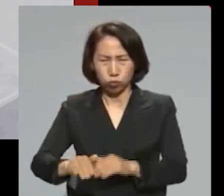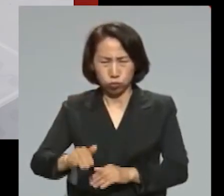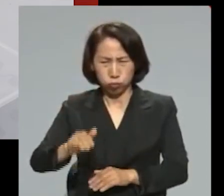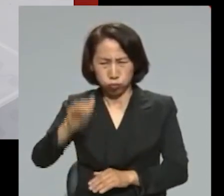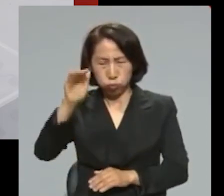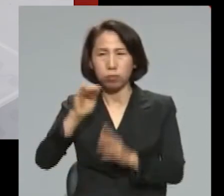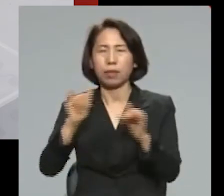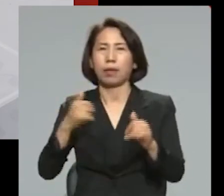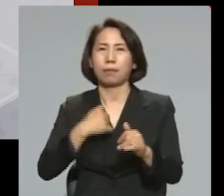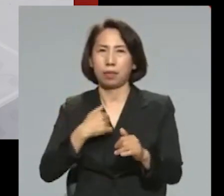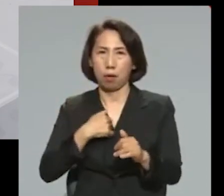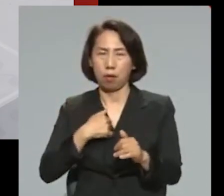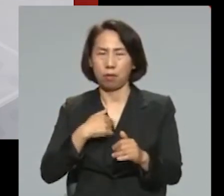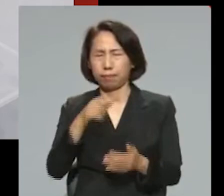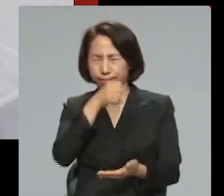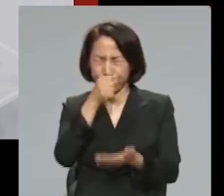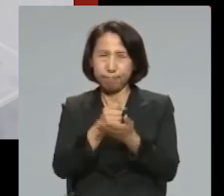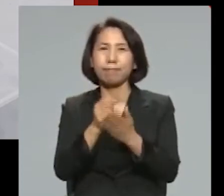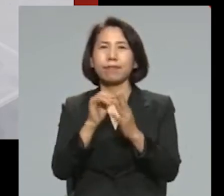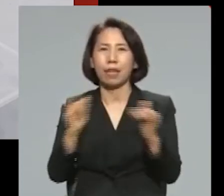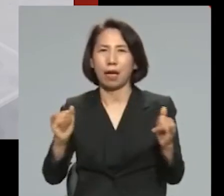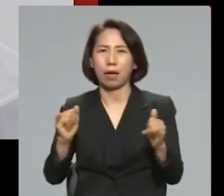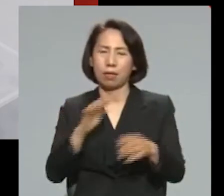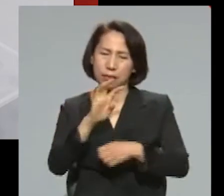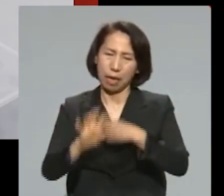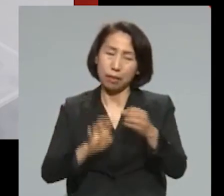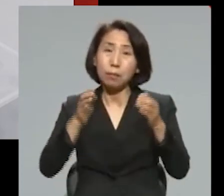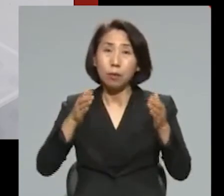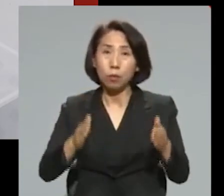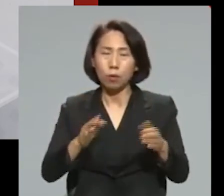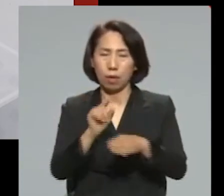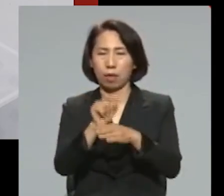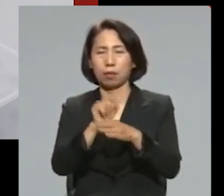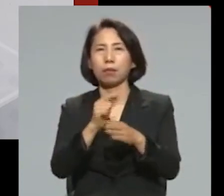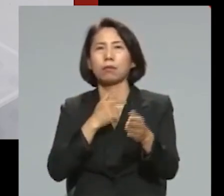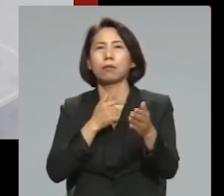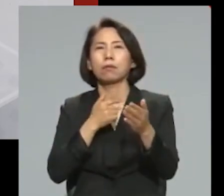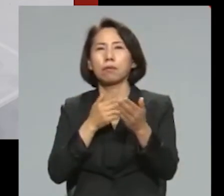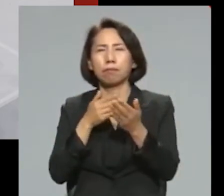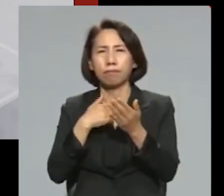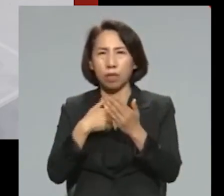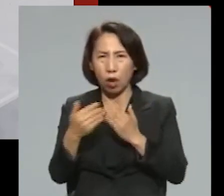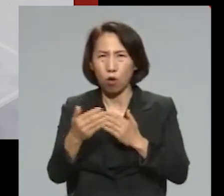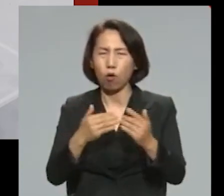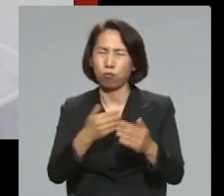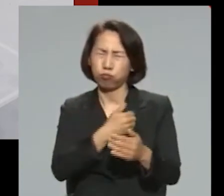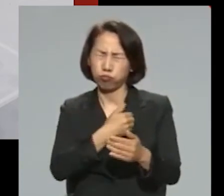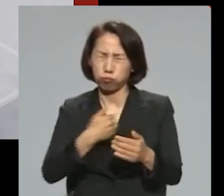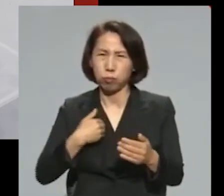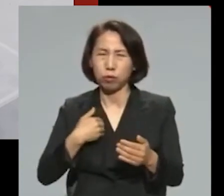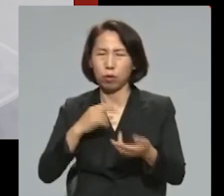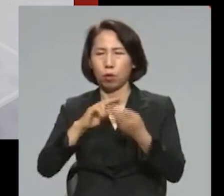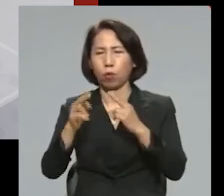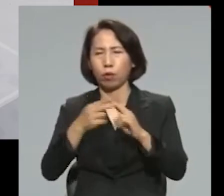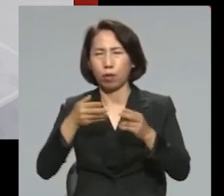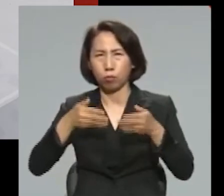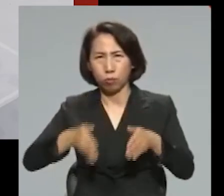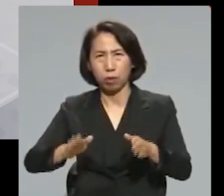저 이남철 40여 년간의 행정의 전문가이며 고령의